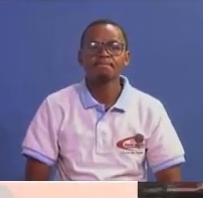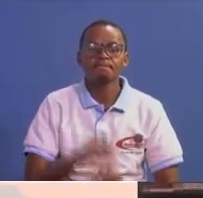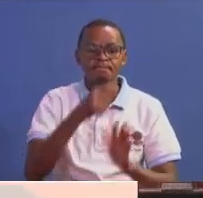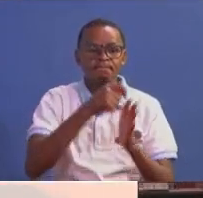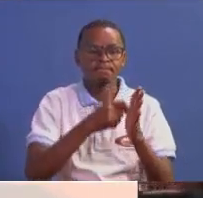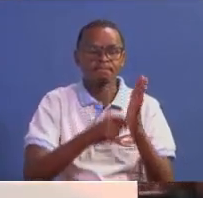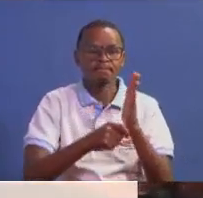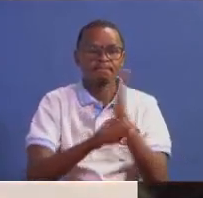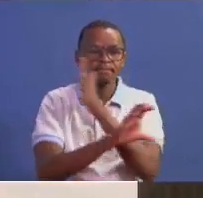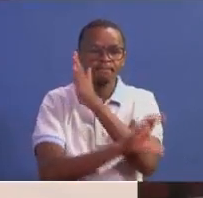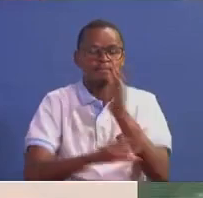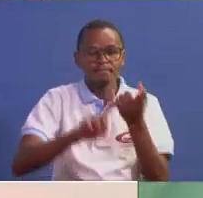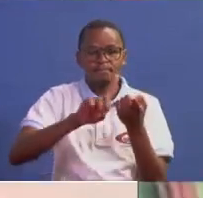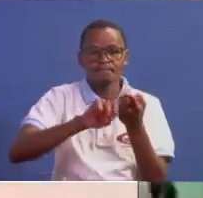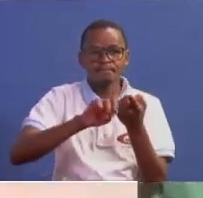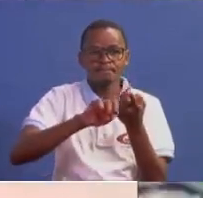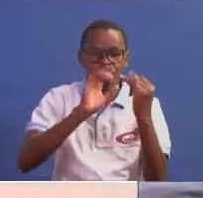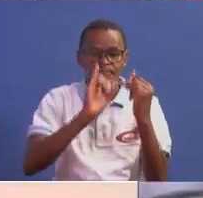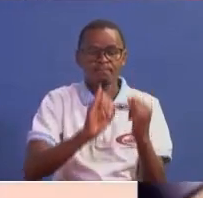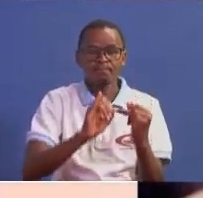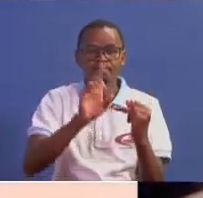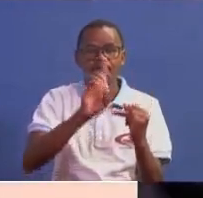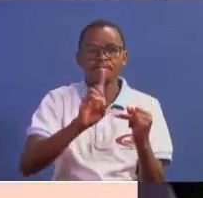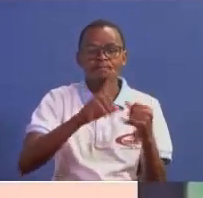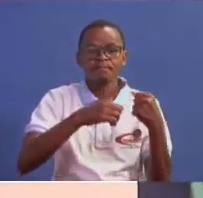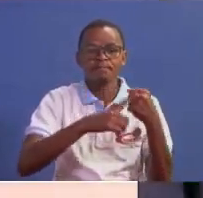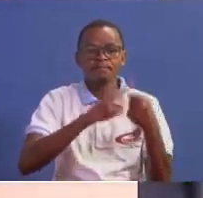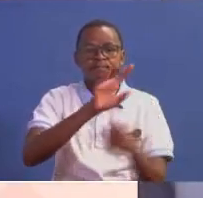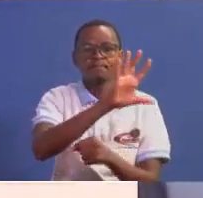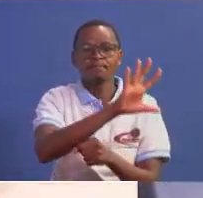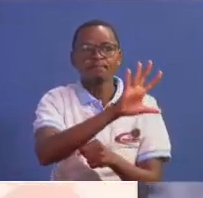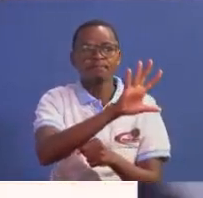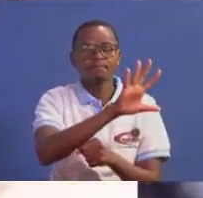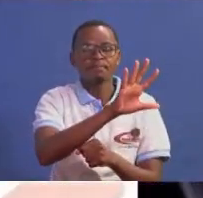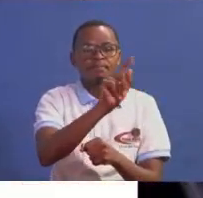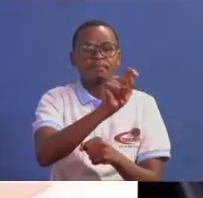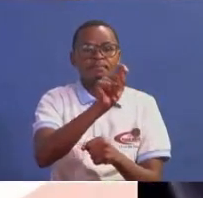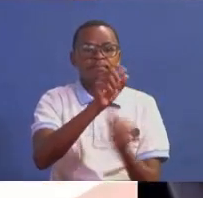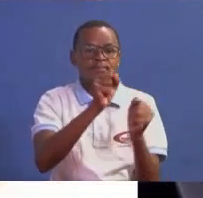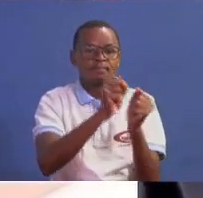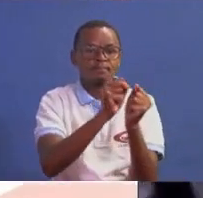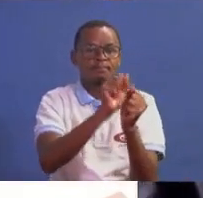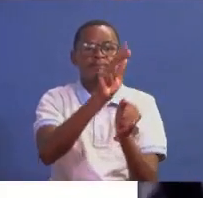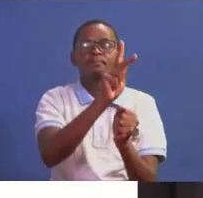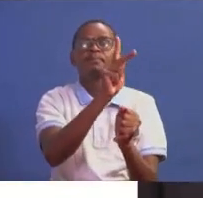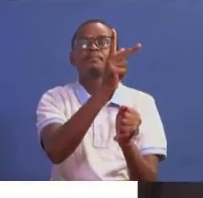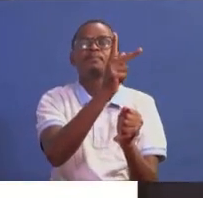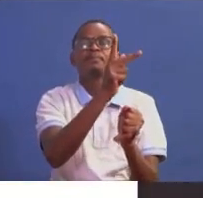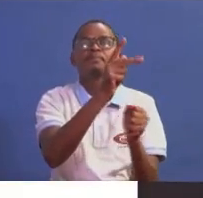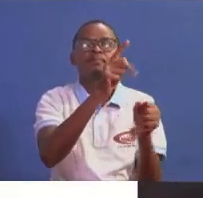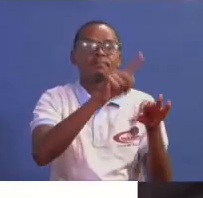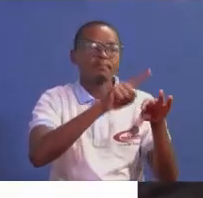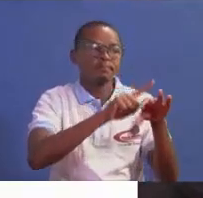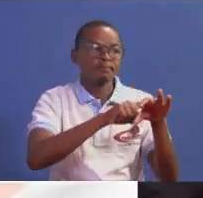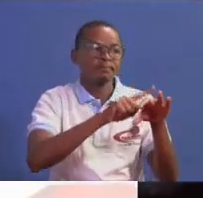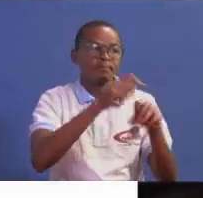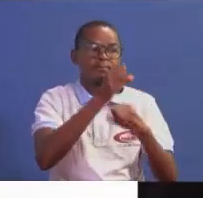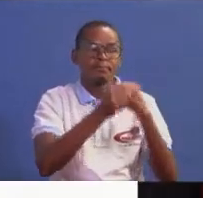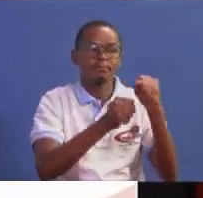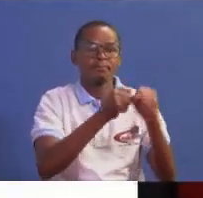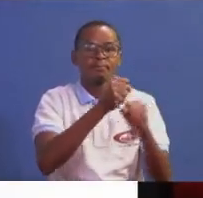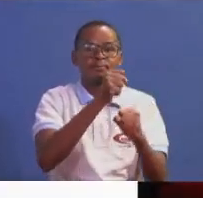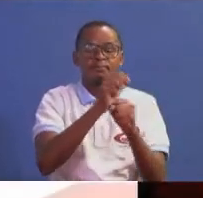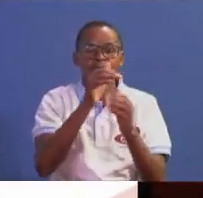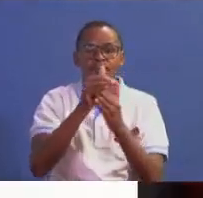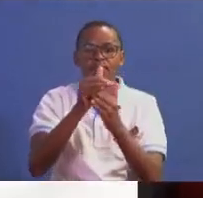Deni la taifa nchini Kenya liliongezeka na kufikia dola 68 takriban trilioni 10 pesa za Kenya katika kipindi cha mwaka